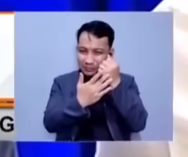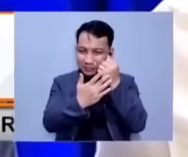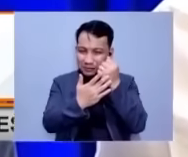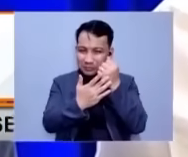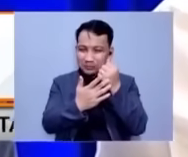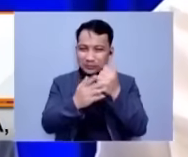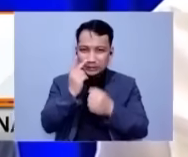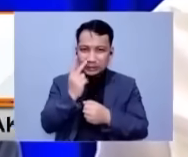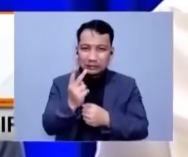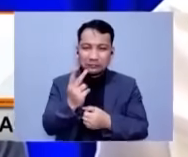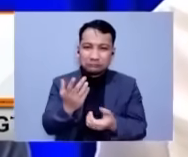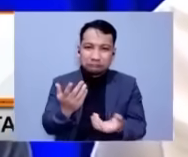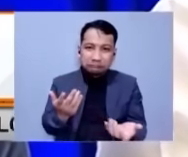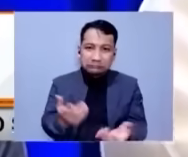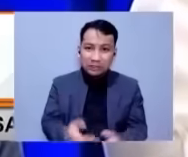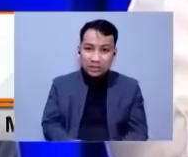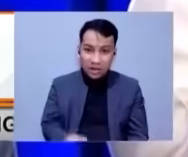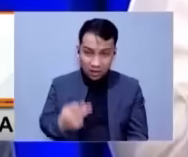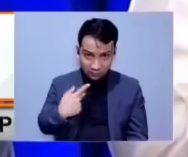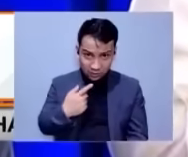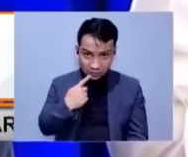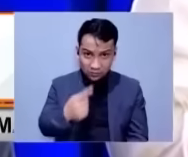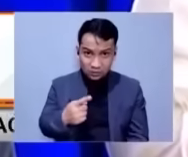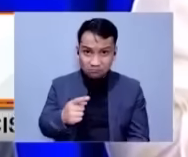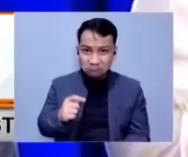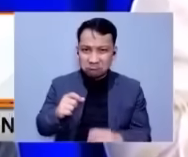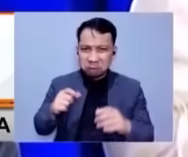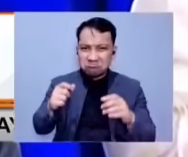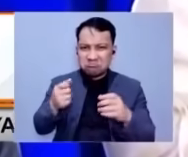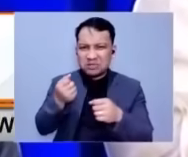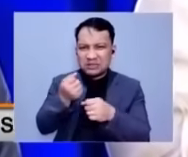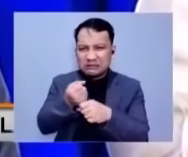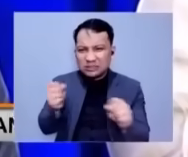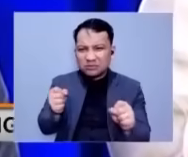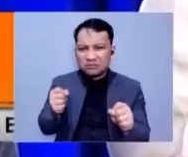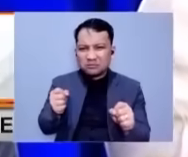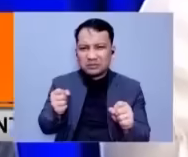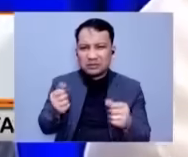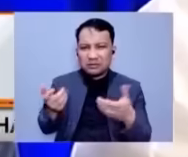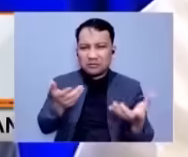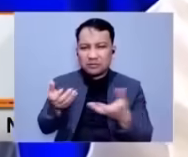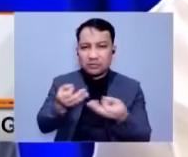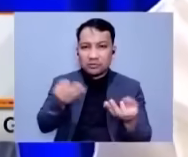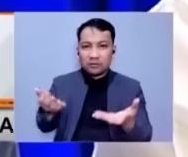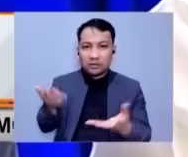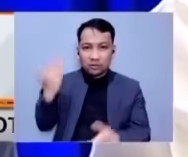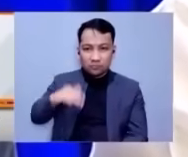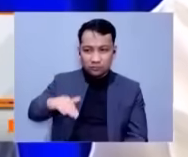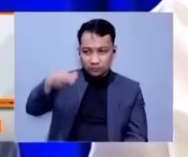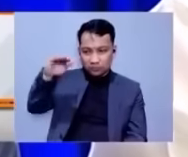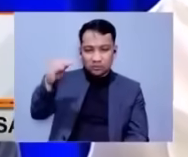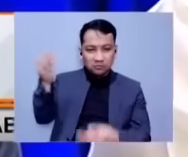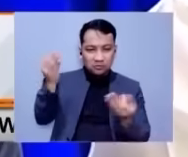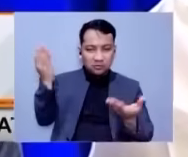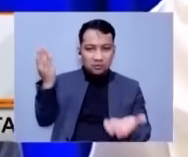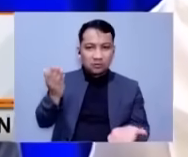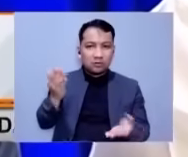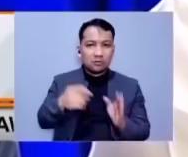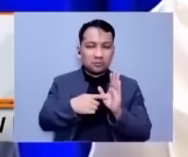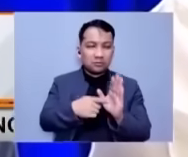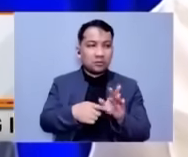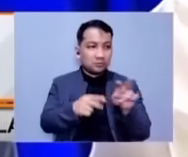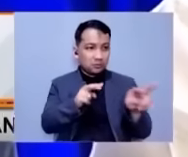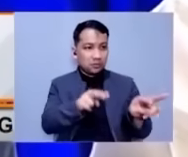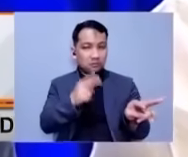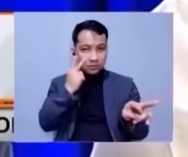mga dati na rescue pero ngayon ho ay facilitators na when they grow up. Yun ho yung mga nakikita namin